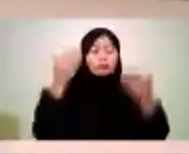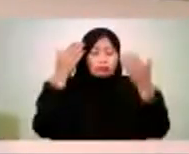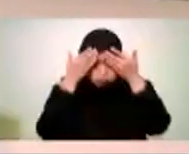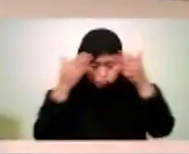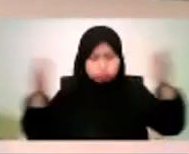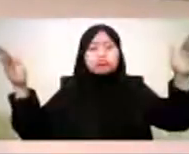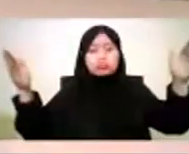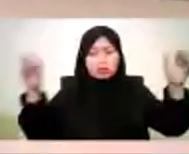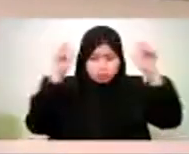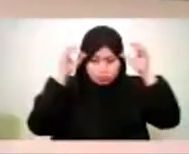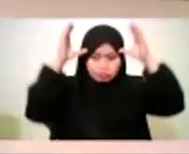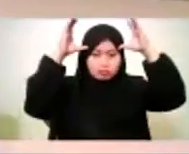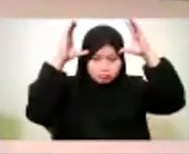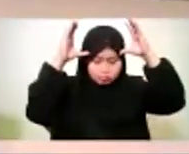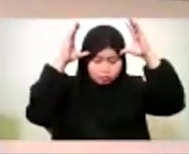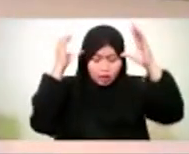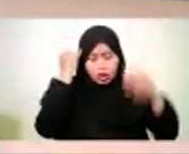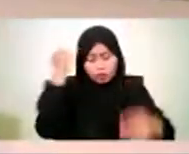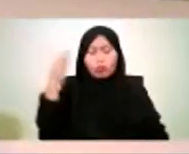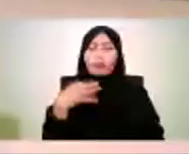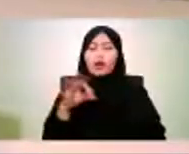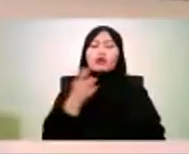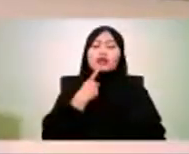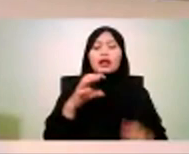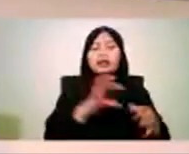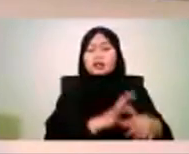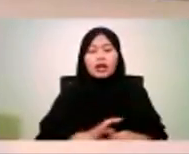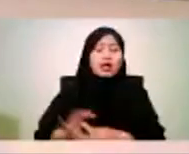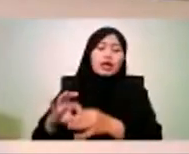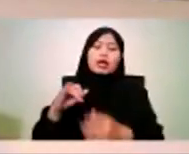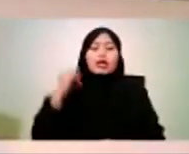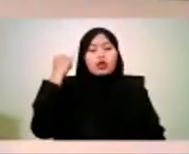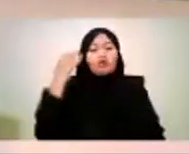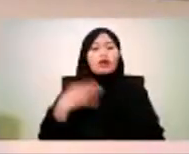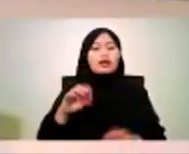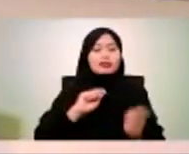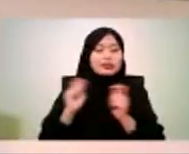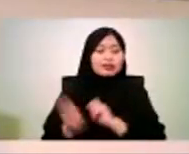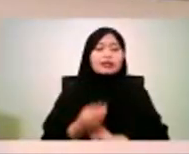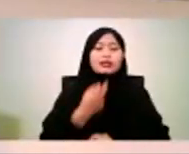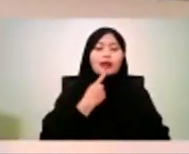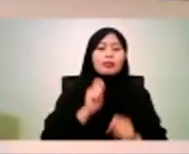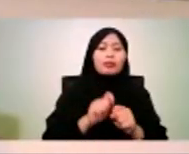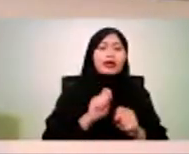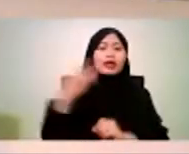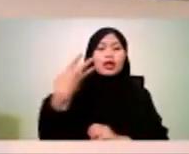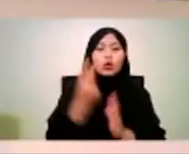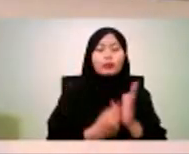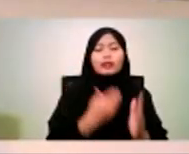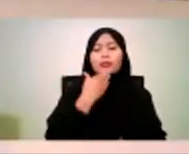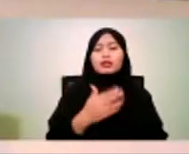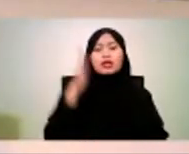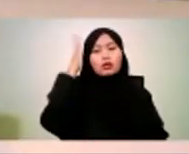dan pengetahuan baru terkait Sinergi dan inovasi untuk pemulihan ekonomi Terima kasih Akhir kata